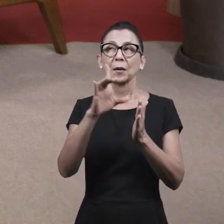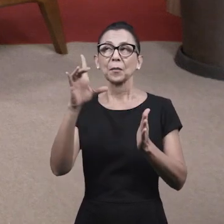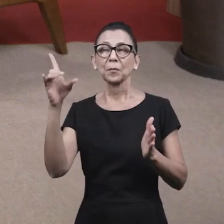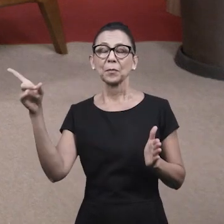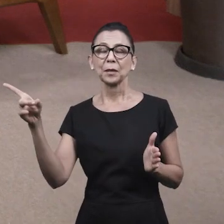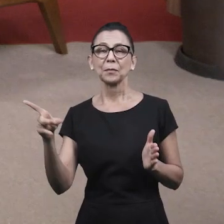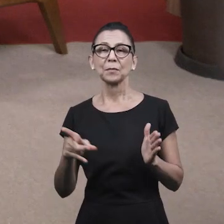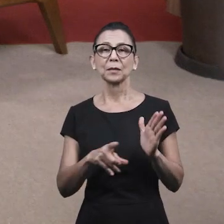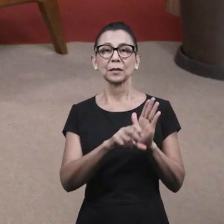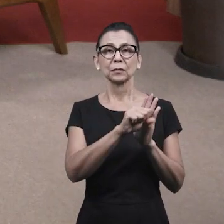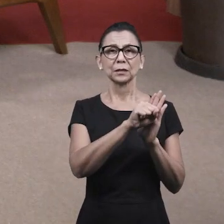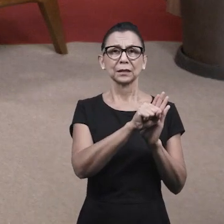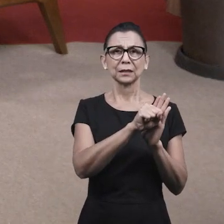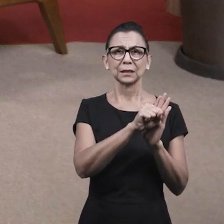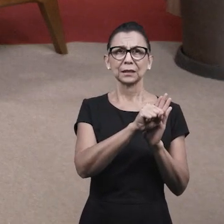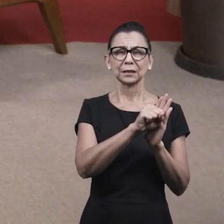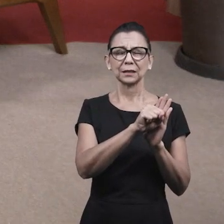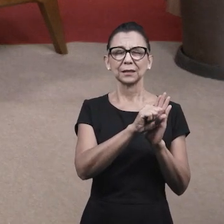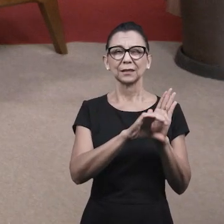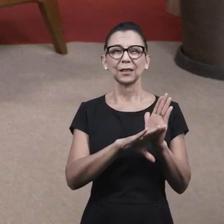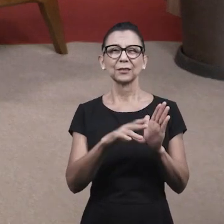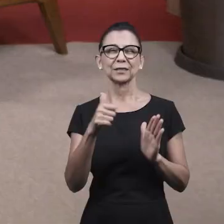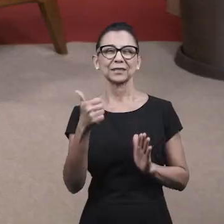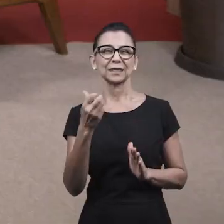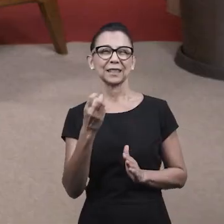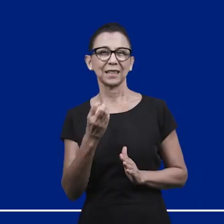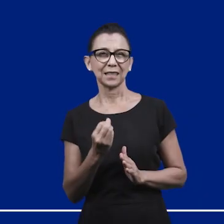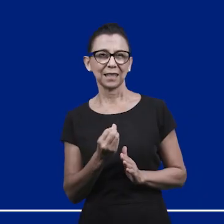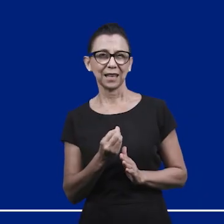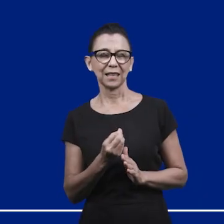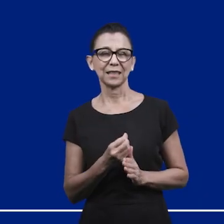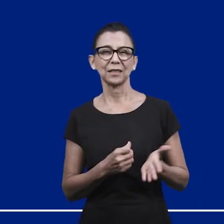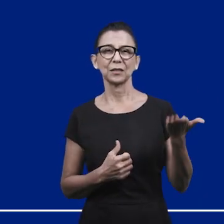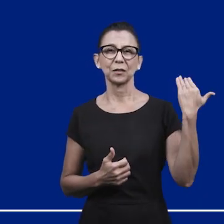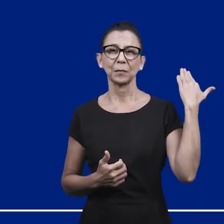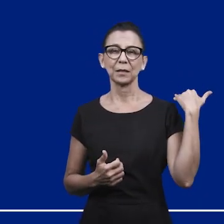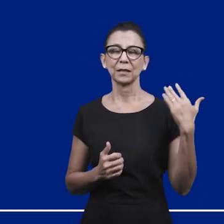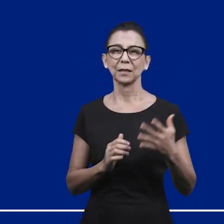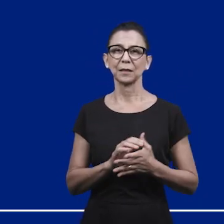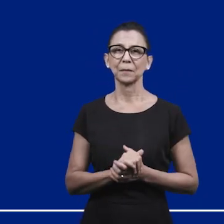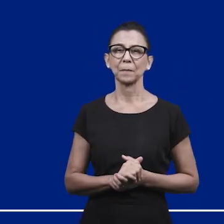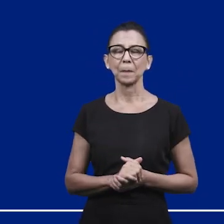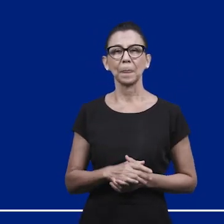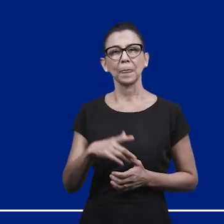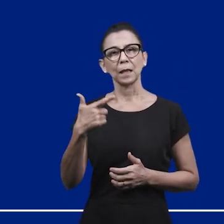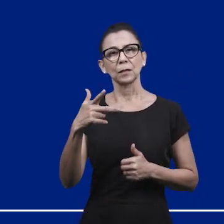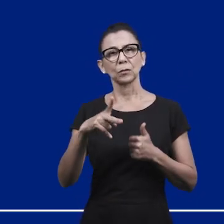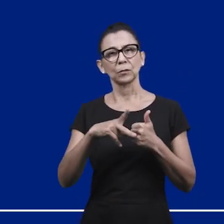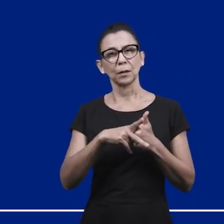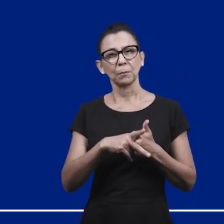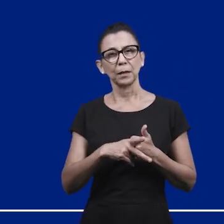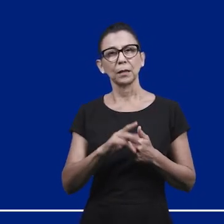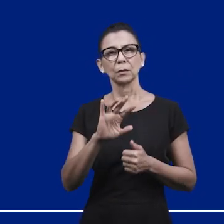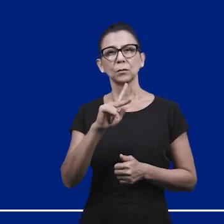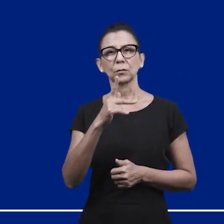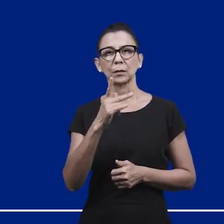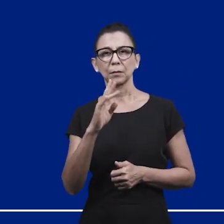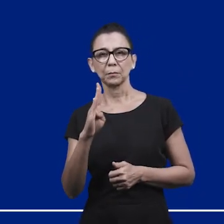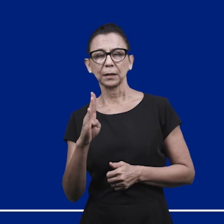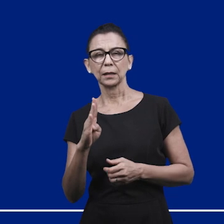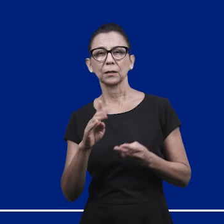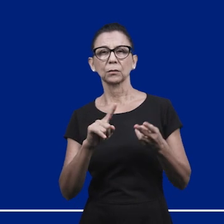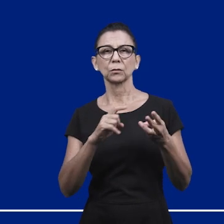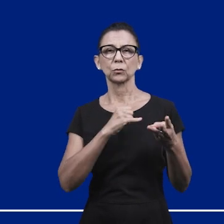du XVIe siècle. Et quelques textes, vous pouvez lire 2 Pierre 1, 20, Hébreux 4, 12, Jean